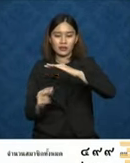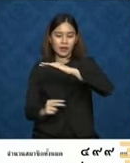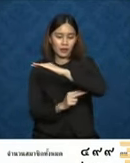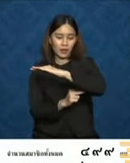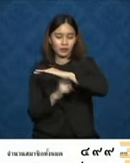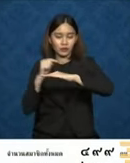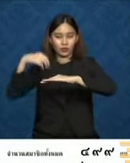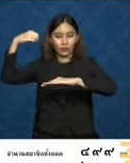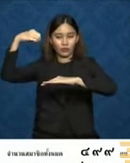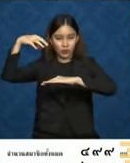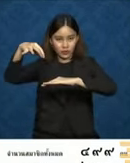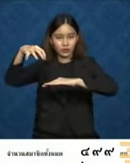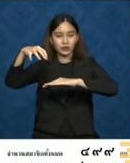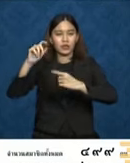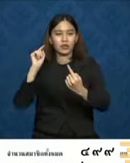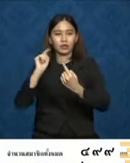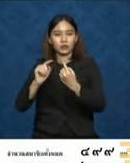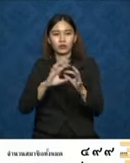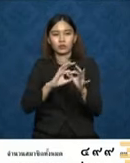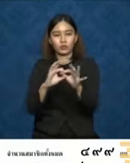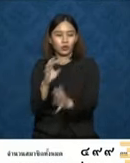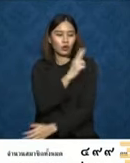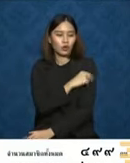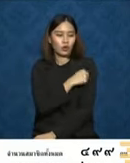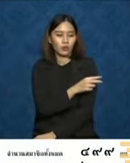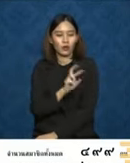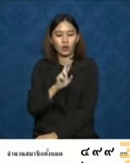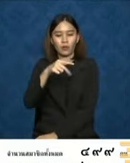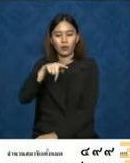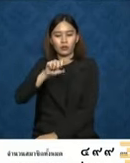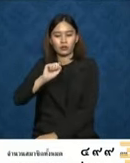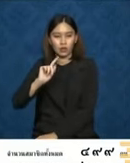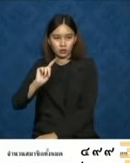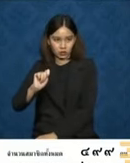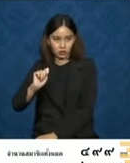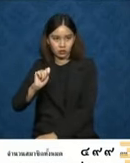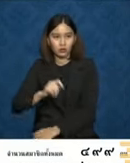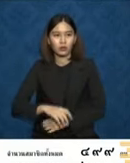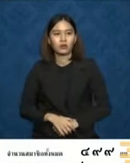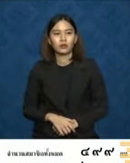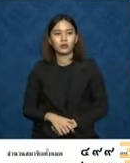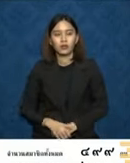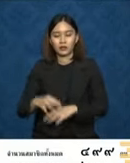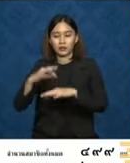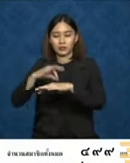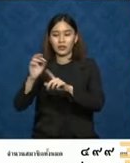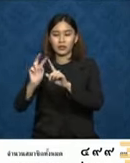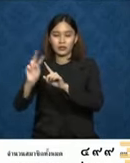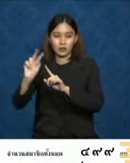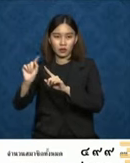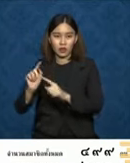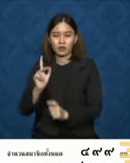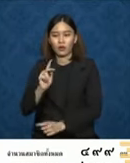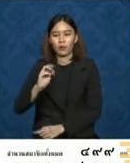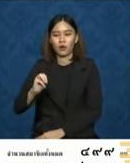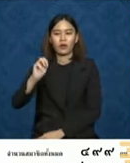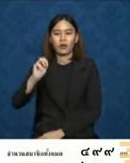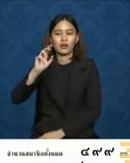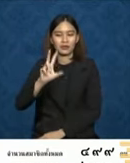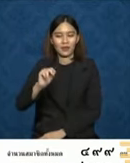ห้วยปูนบ้านนนนแดงหมู่ 8ถึงโรงพยาบาลส่งเสริมสุขภาพชุมชนบ้านนนนแดงตำบลบ้านตูมจุดที่ 2กิโลเมตที่